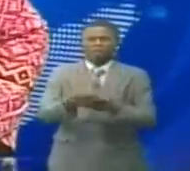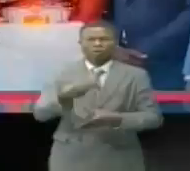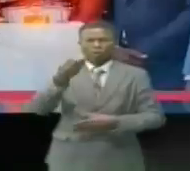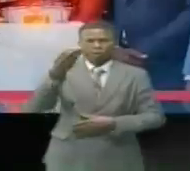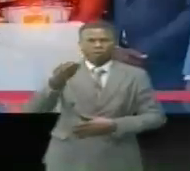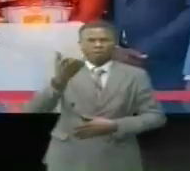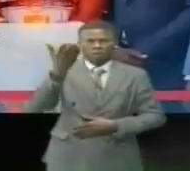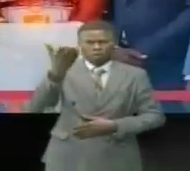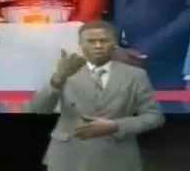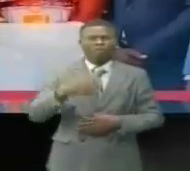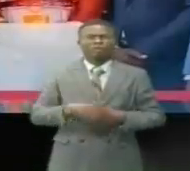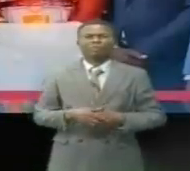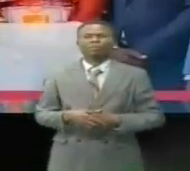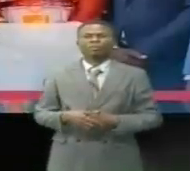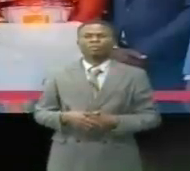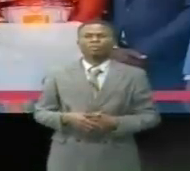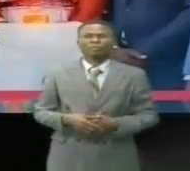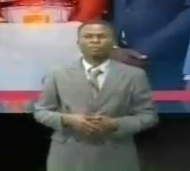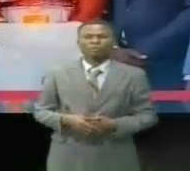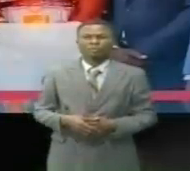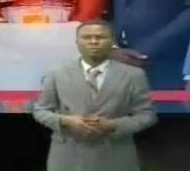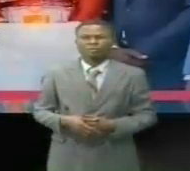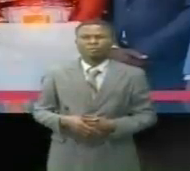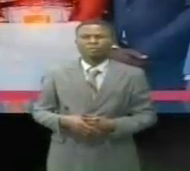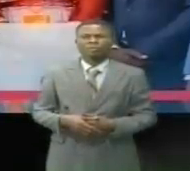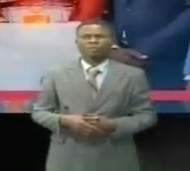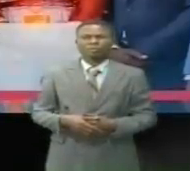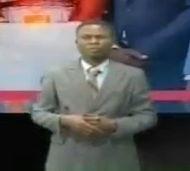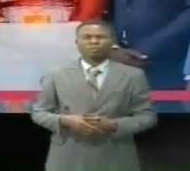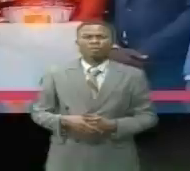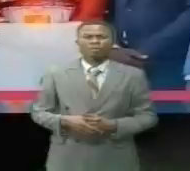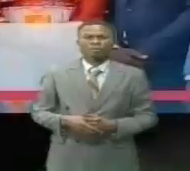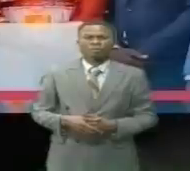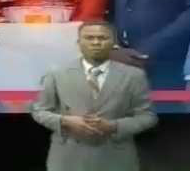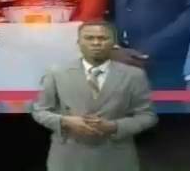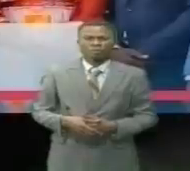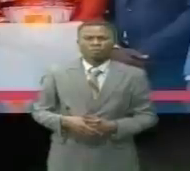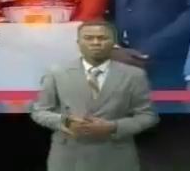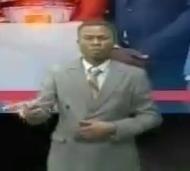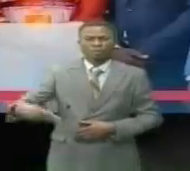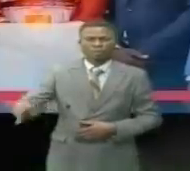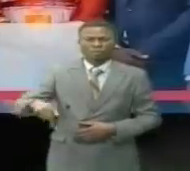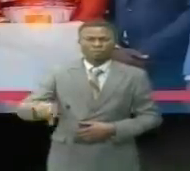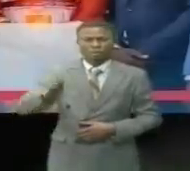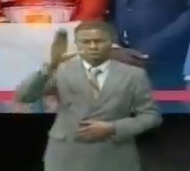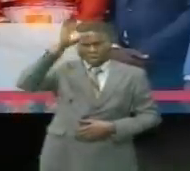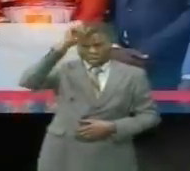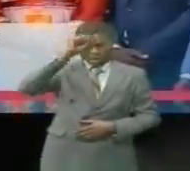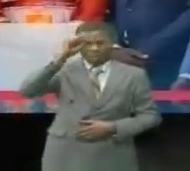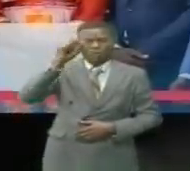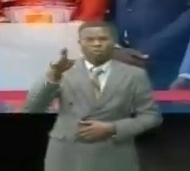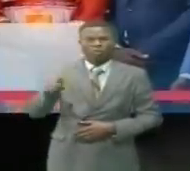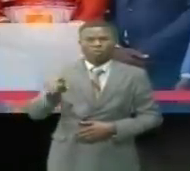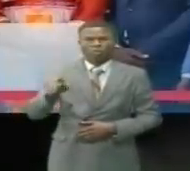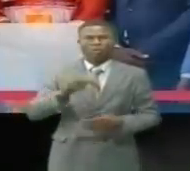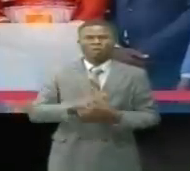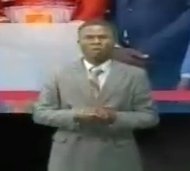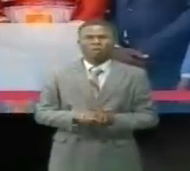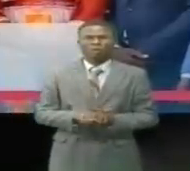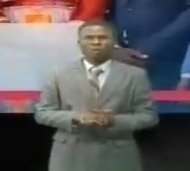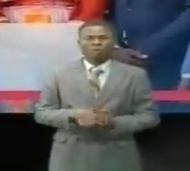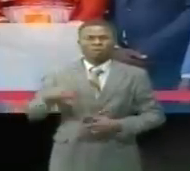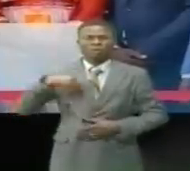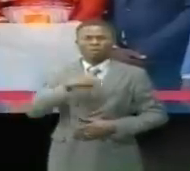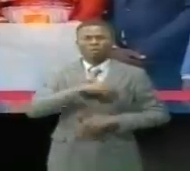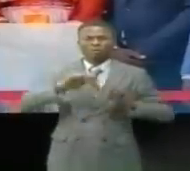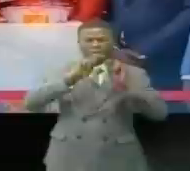écoute. Ressortissants du Grand Bandundu en général et de la province du Kwilu en particulier. Membre